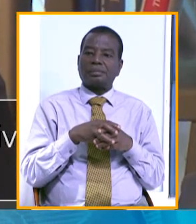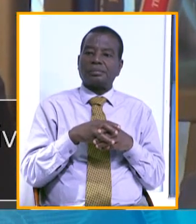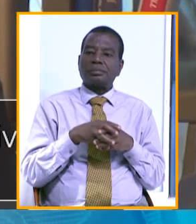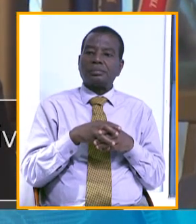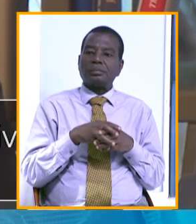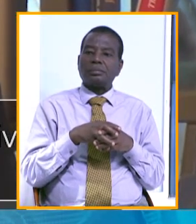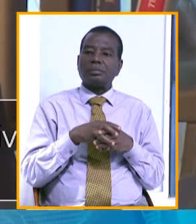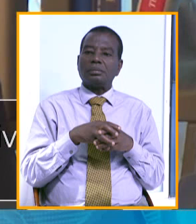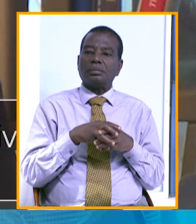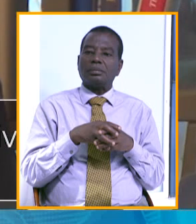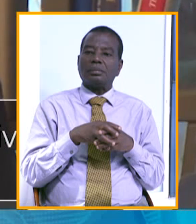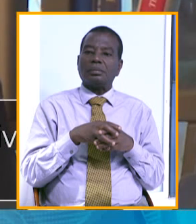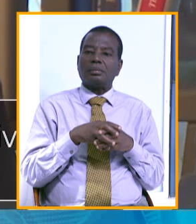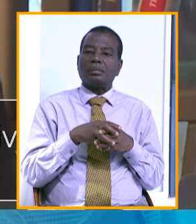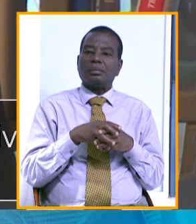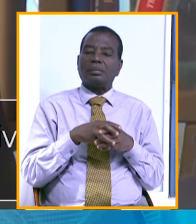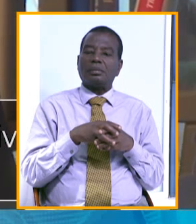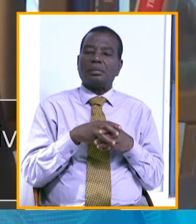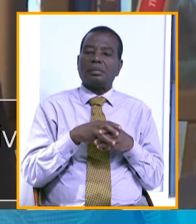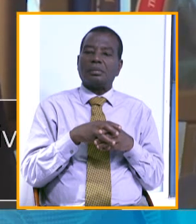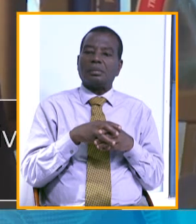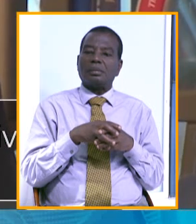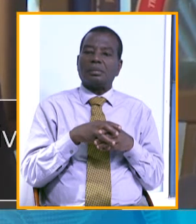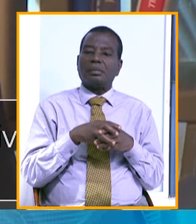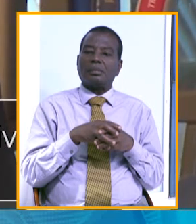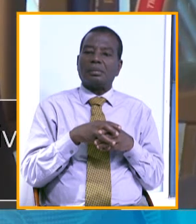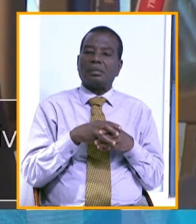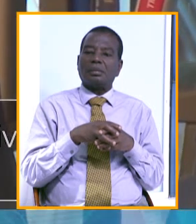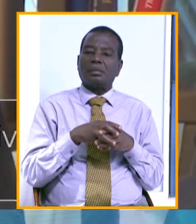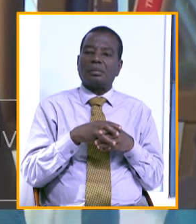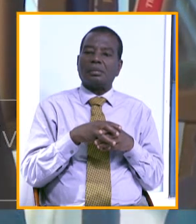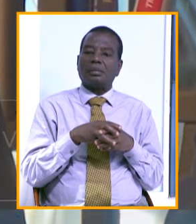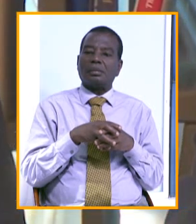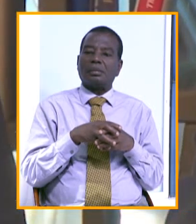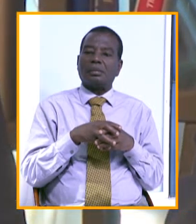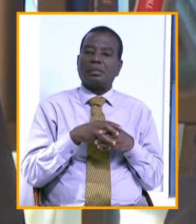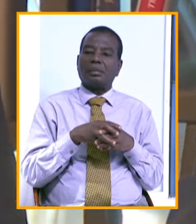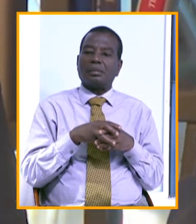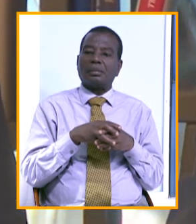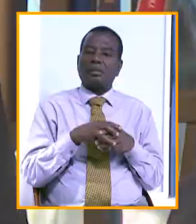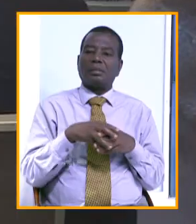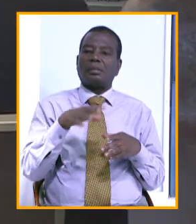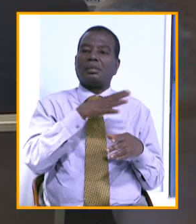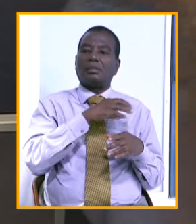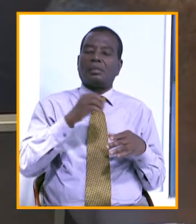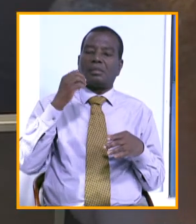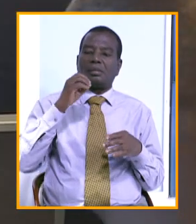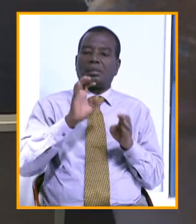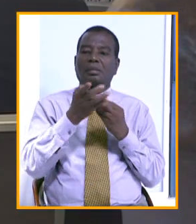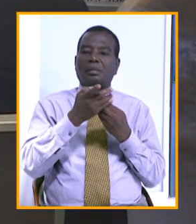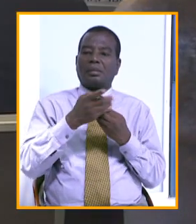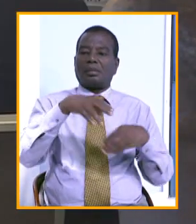you know, within the administration and even for the private sector. And we have to fight against this, you know. Patrick Hachi, face au